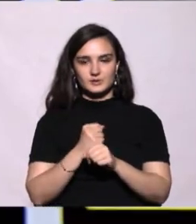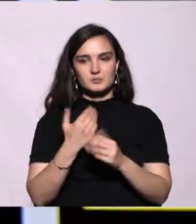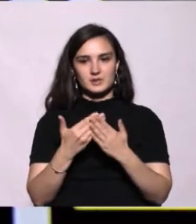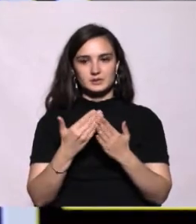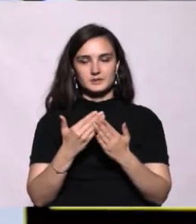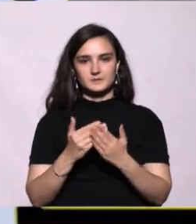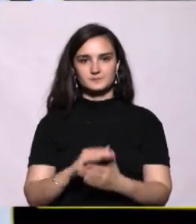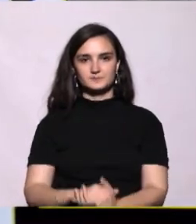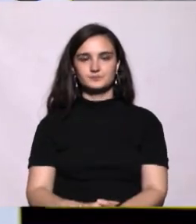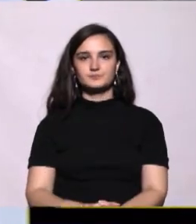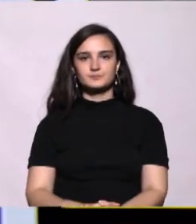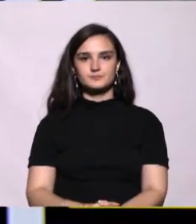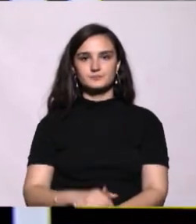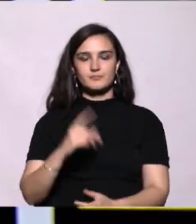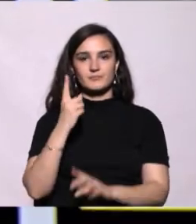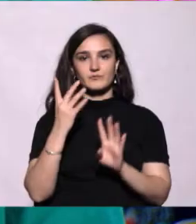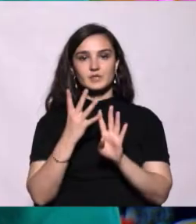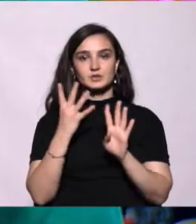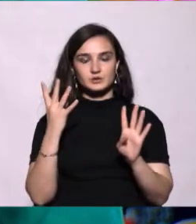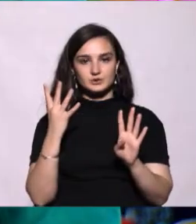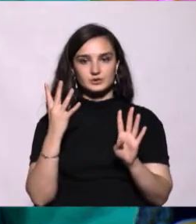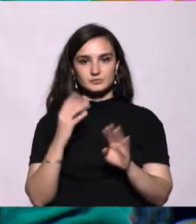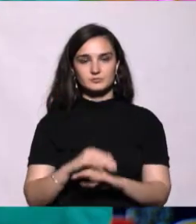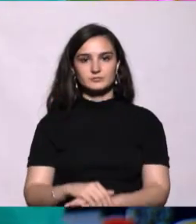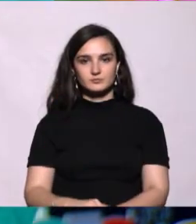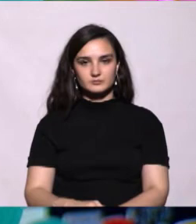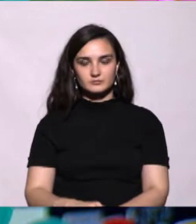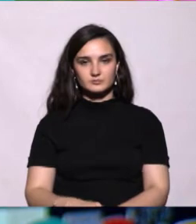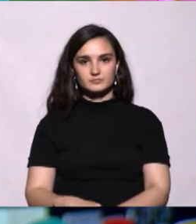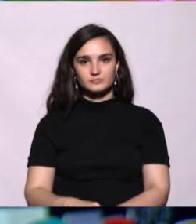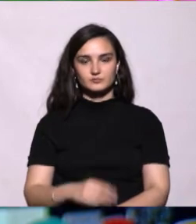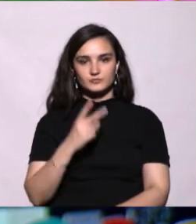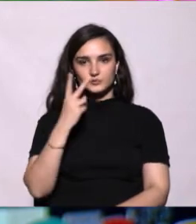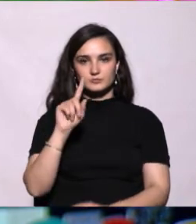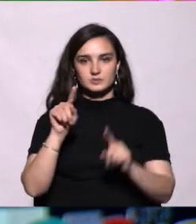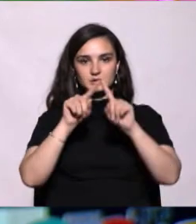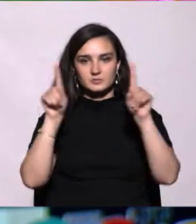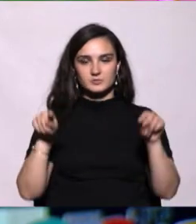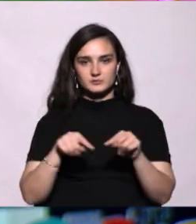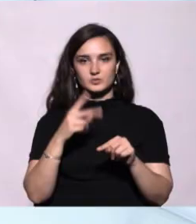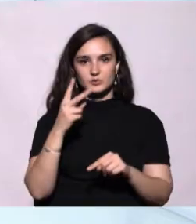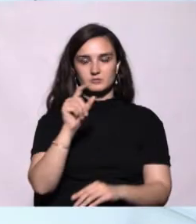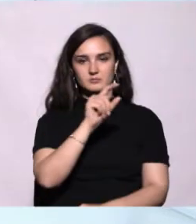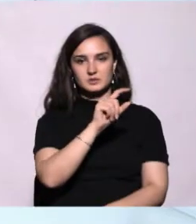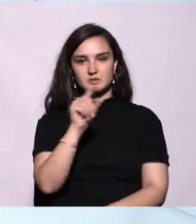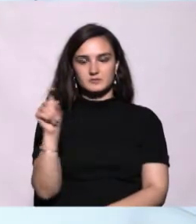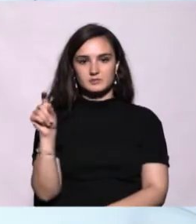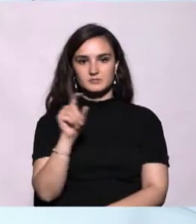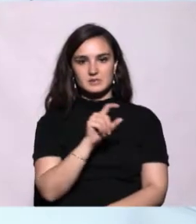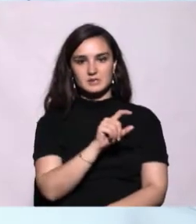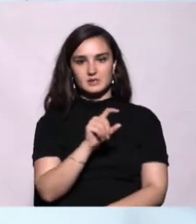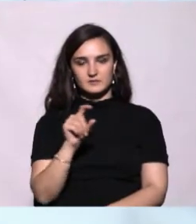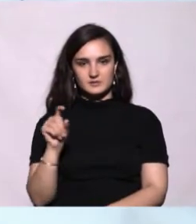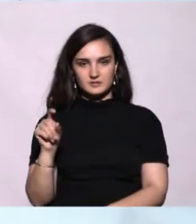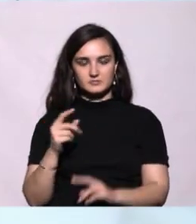Eto. პირველ რიგში, ესე იგი ჩვენ შევხედოთ, რომ დაფაზე გვაქვს ორი მწკრივი. პირველ მწკრივს